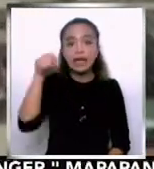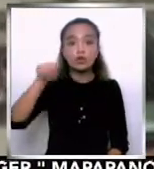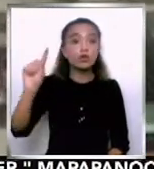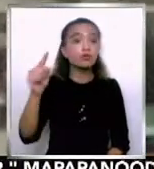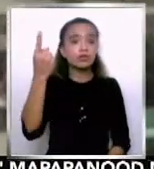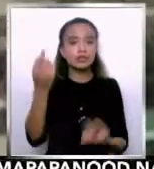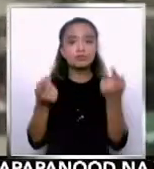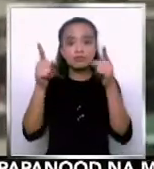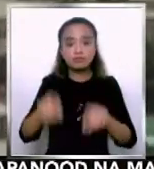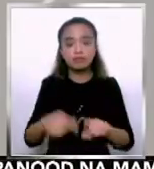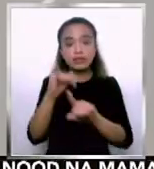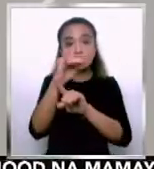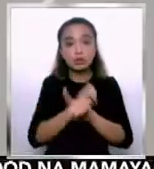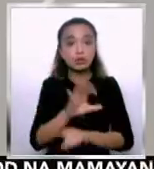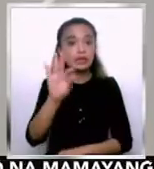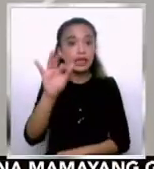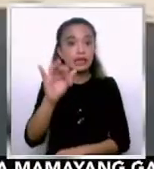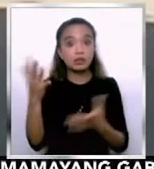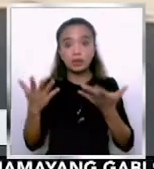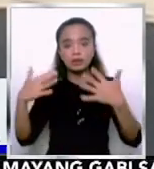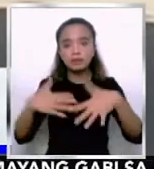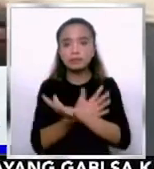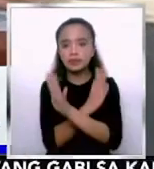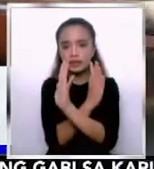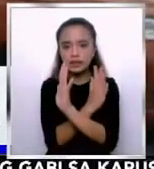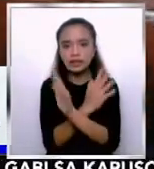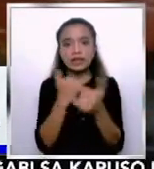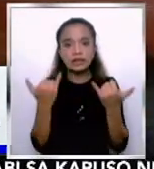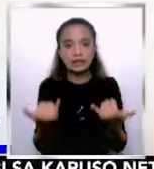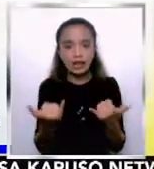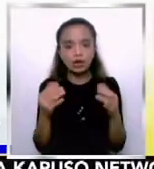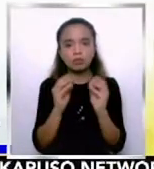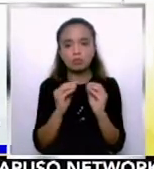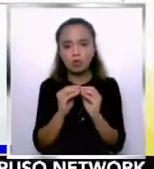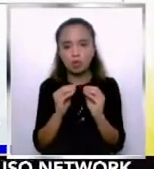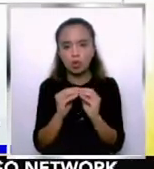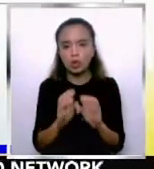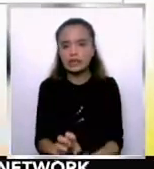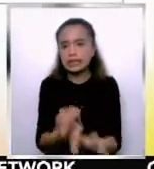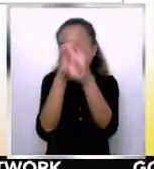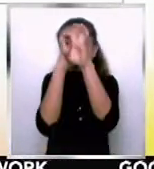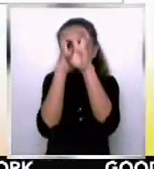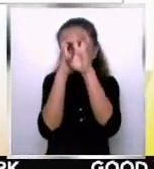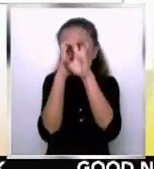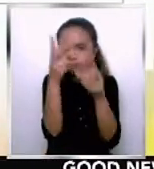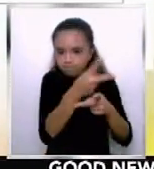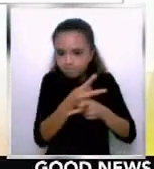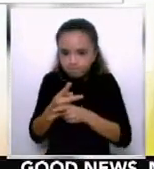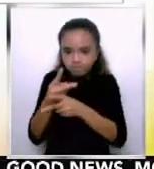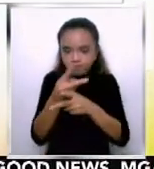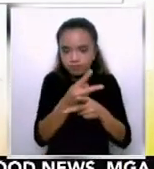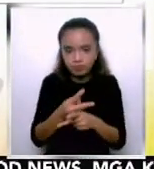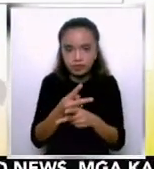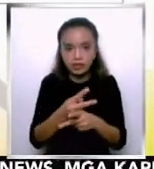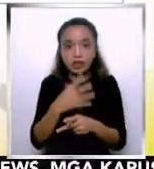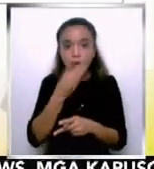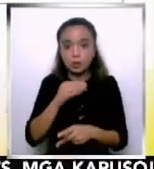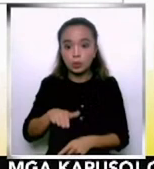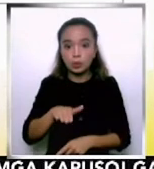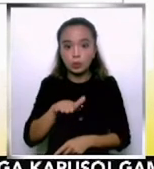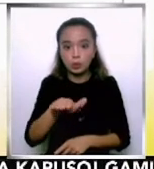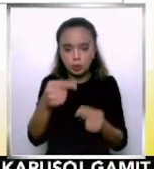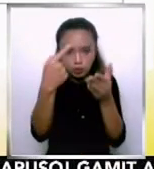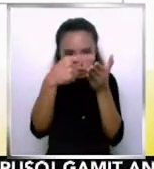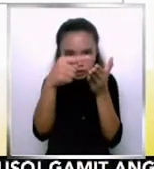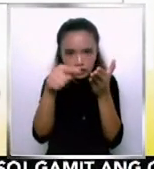sa San Pedro Square, Davao City, matindi na ang nakalatag na seguridad. Lahat ng papasok sa venue, daraan sa security screening.